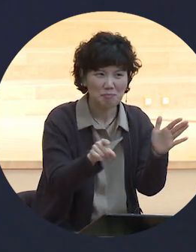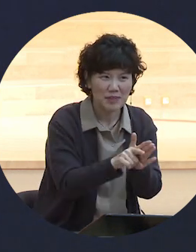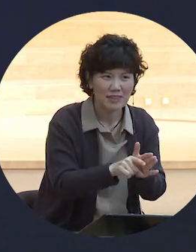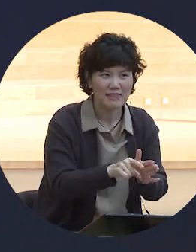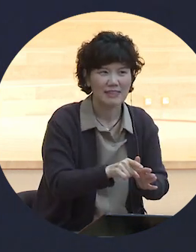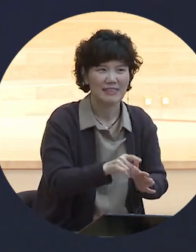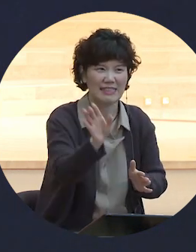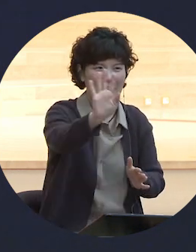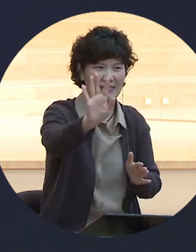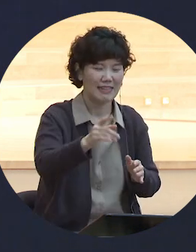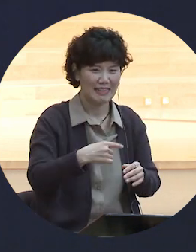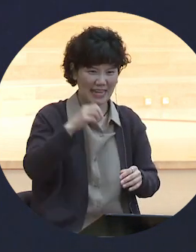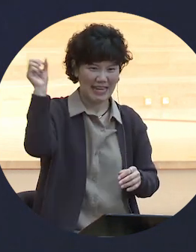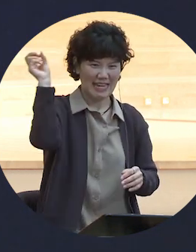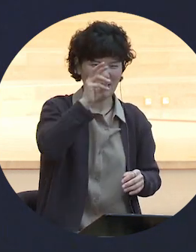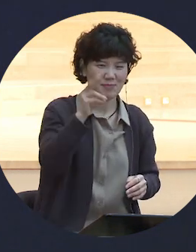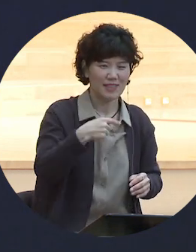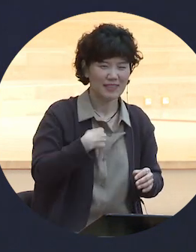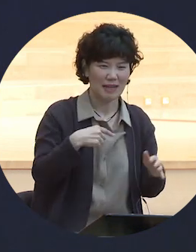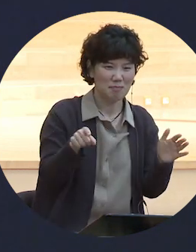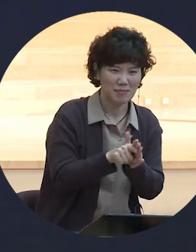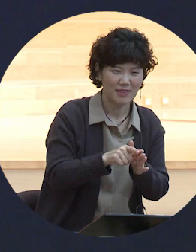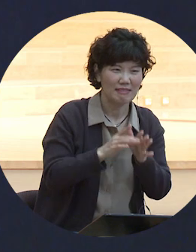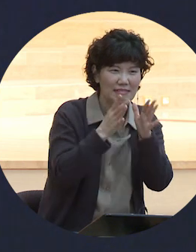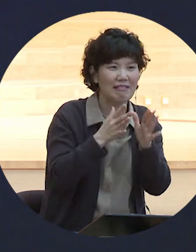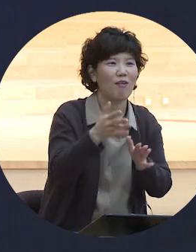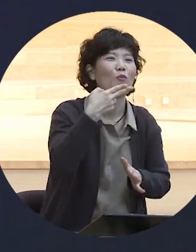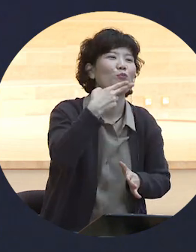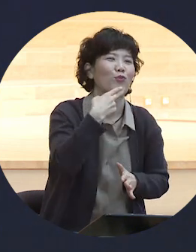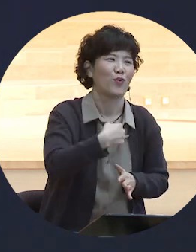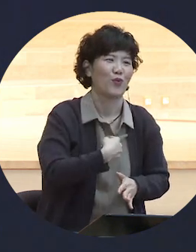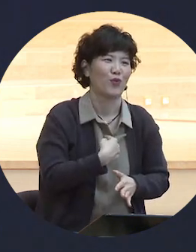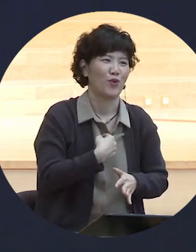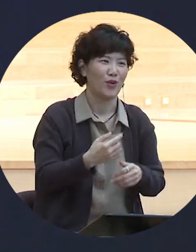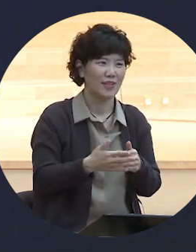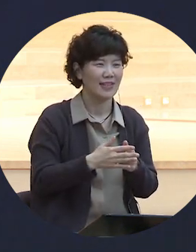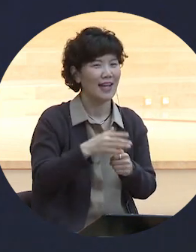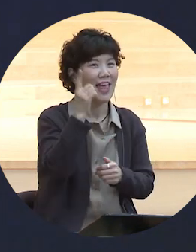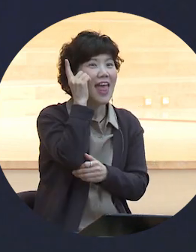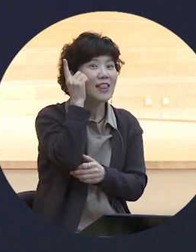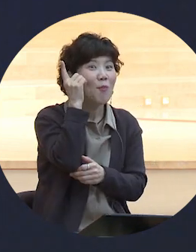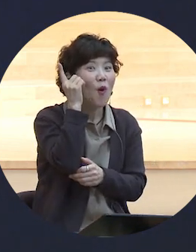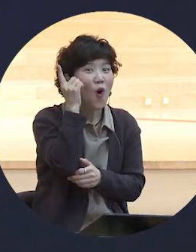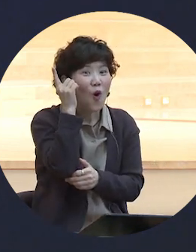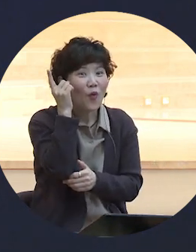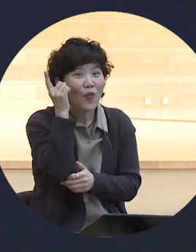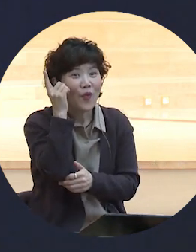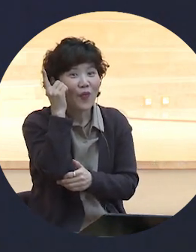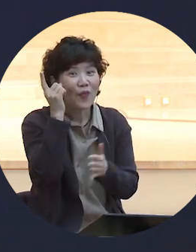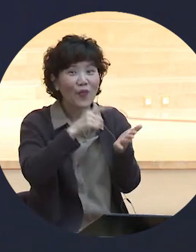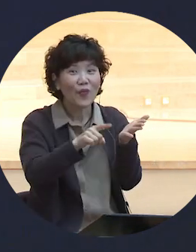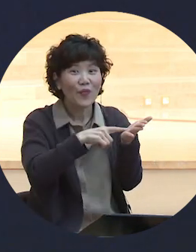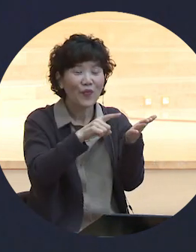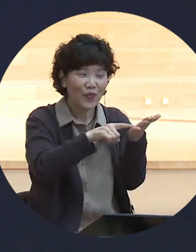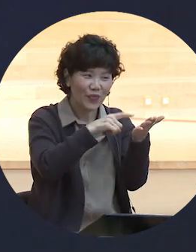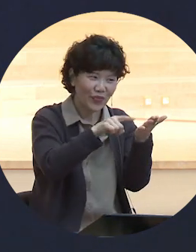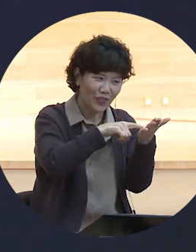뭐 갑자기 그렇게 되지 않거든요. 그래서 제가 이제 핸드폰을 꺼내가지고 검색을